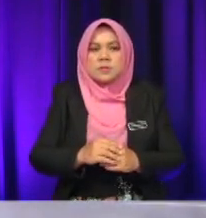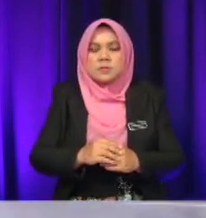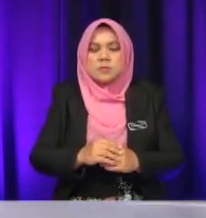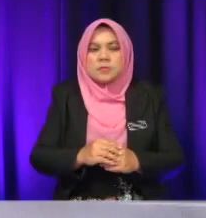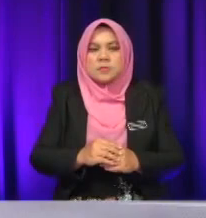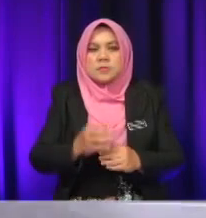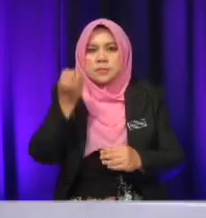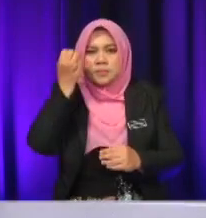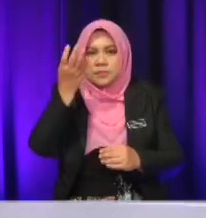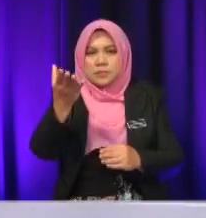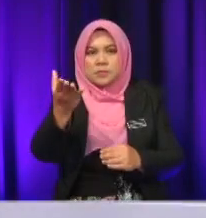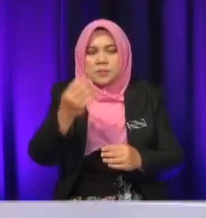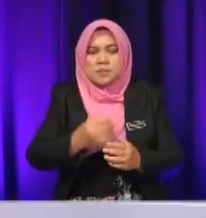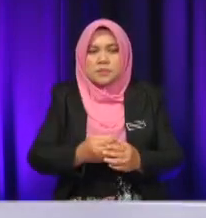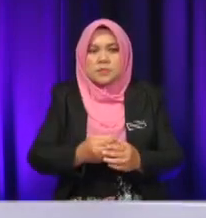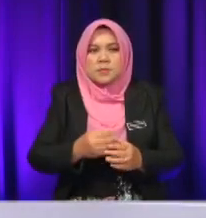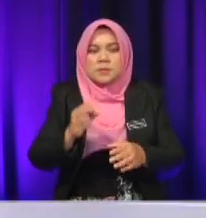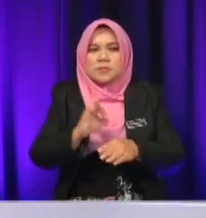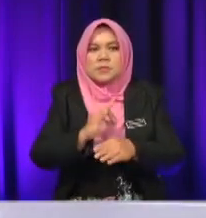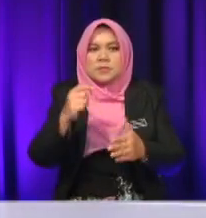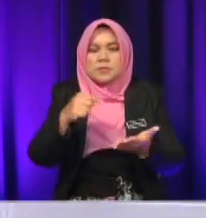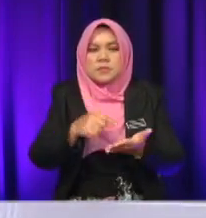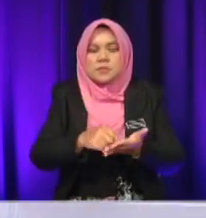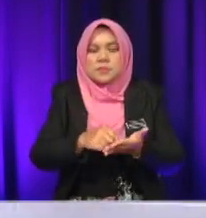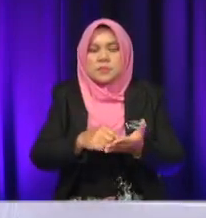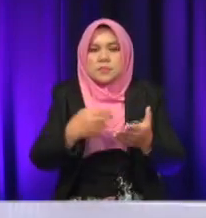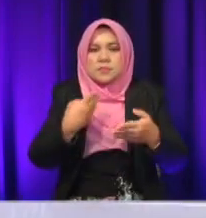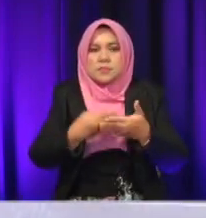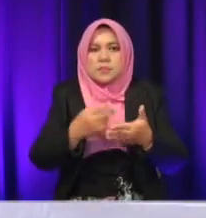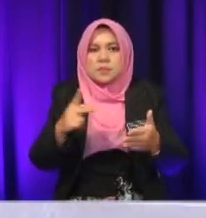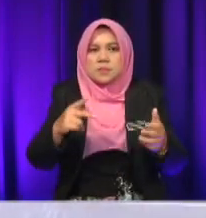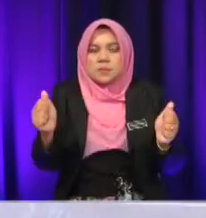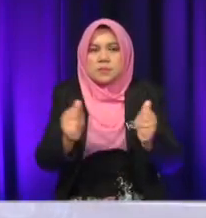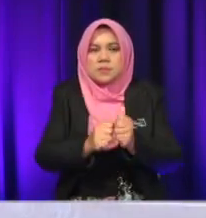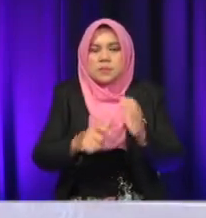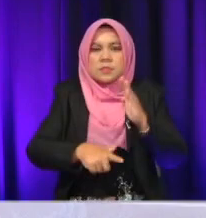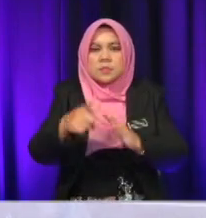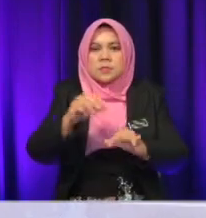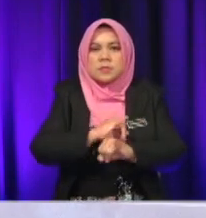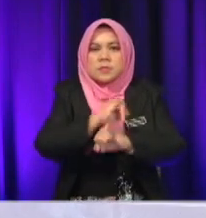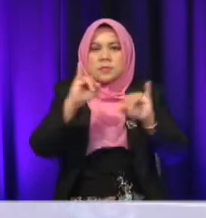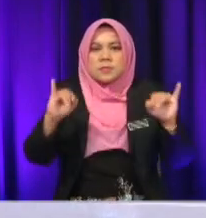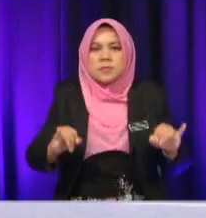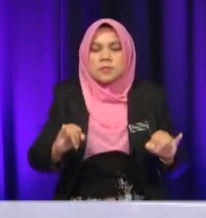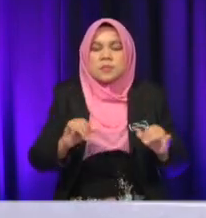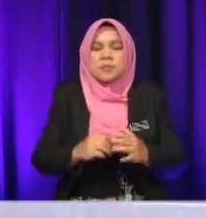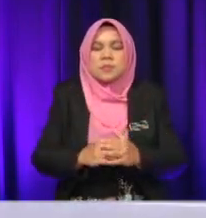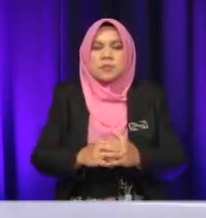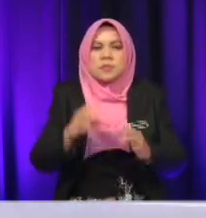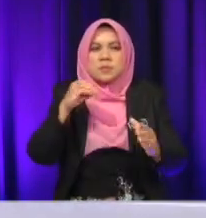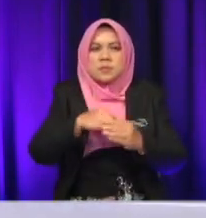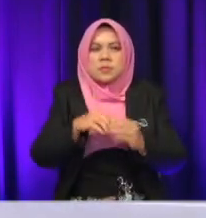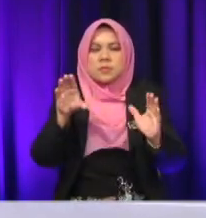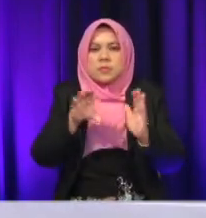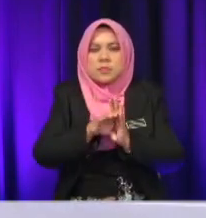ini, maklumat atau fakta mengenai kelebihan produk dapat disampaikan dengan lebih jelas. Sebab kadang-kadang dalam gambar tu kita tak